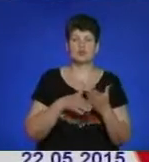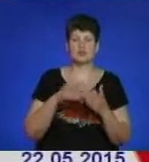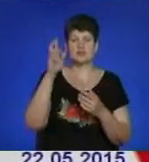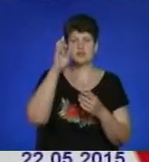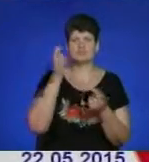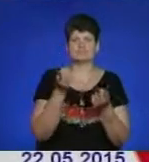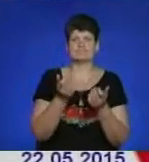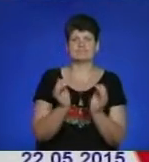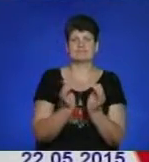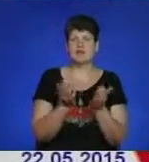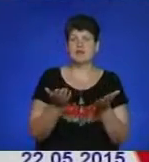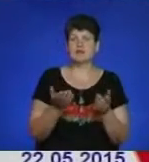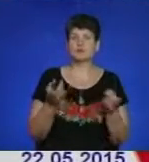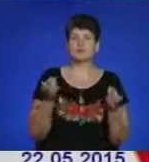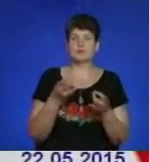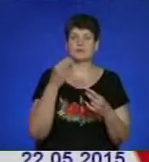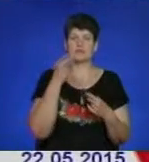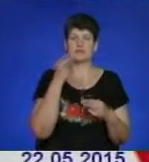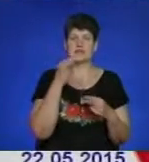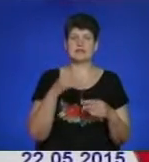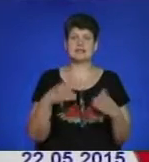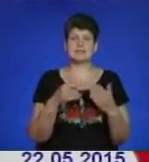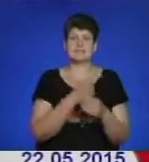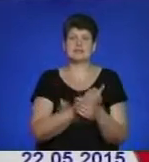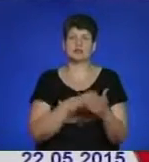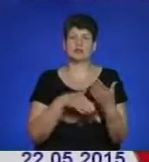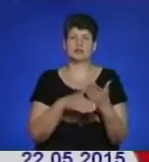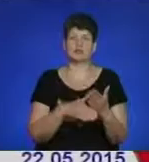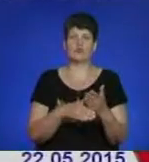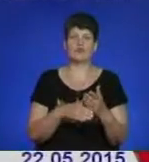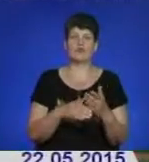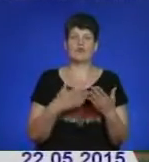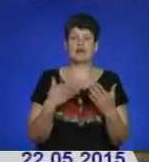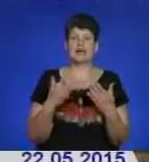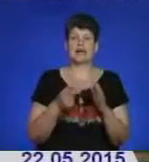мізерна. Тому важливо удосконалити надання медичної допомоги у клініках дружніх до молоді.